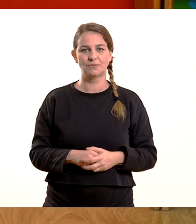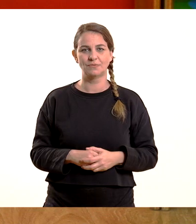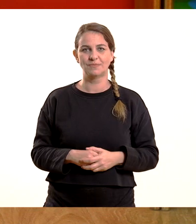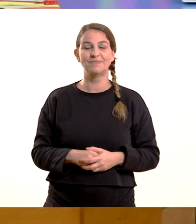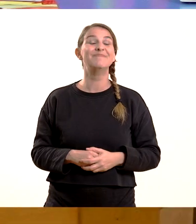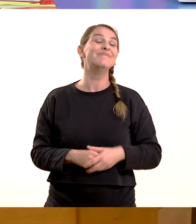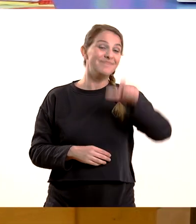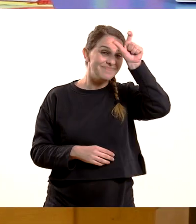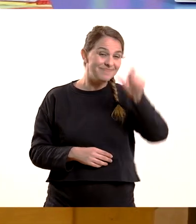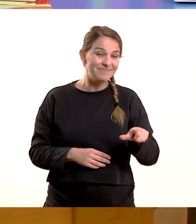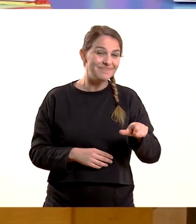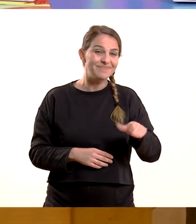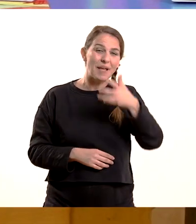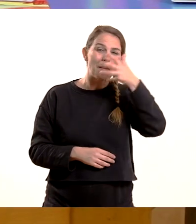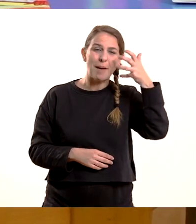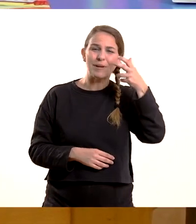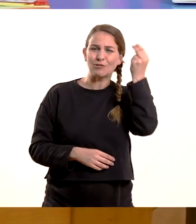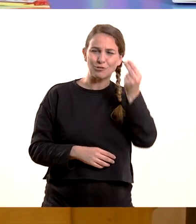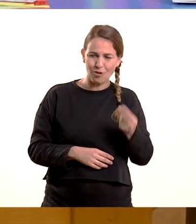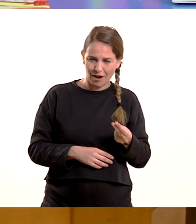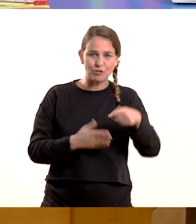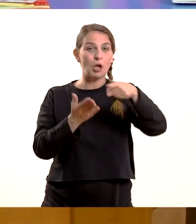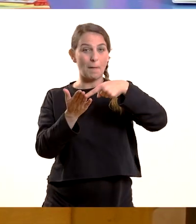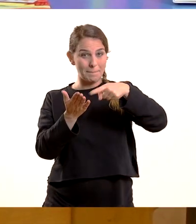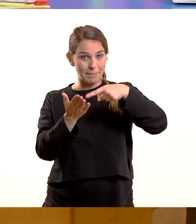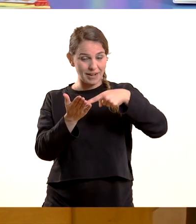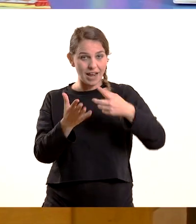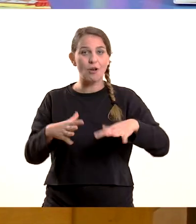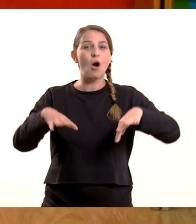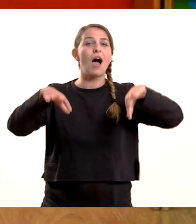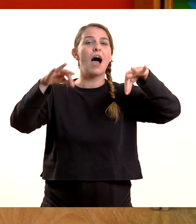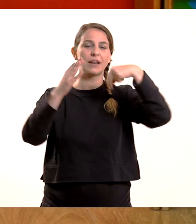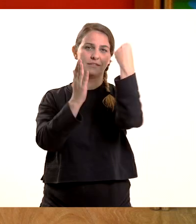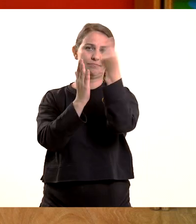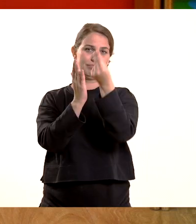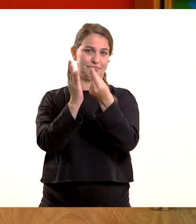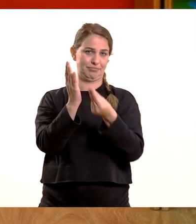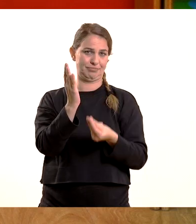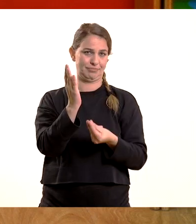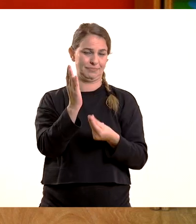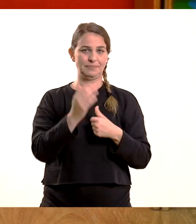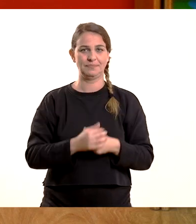Ο Παπλίτο πήρε το πινέλο και ξεκίνησε να ζωγραφίζει.